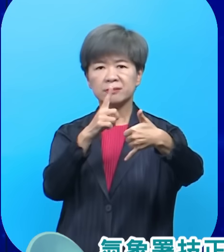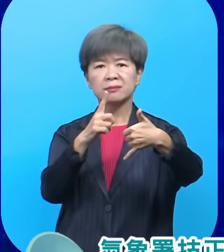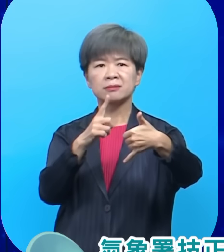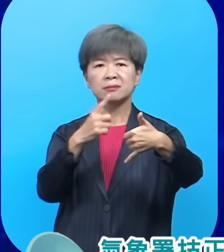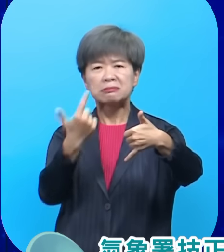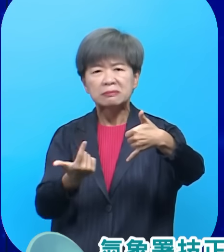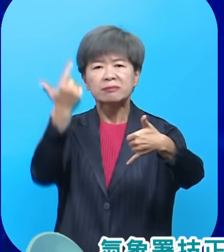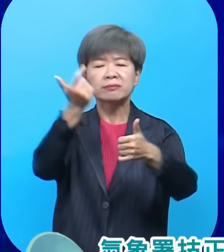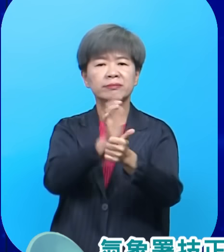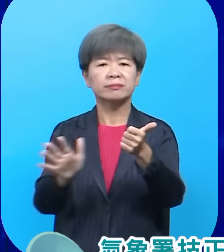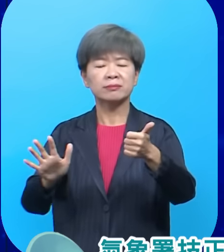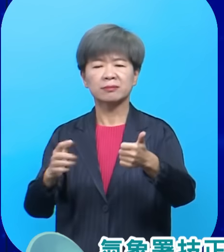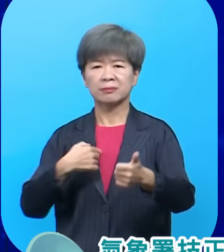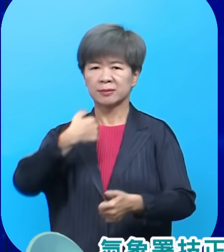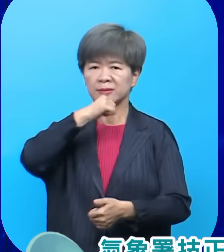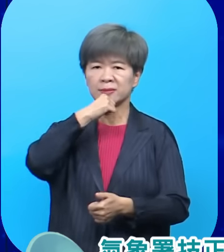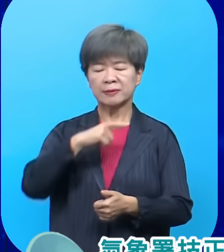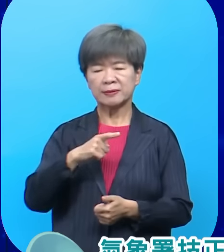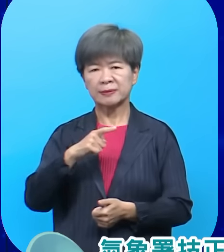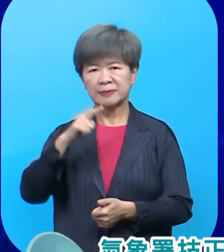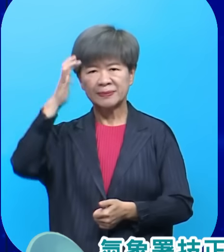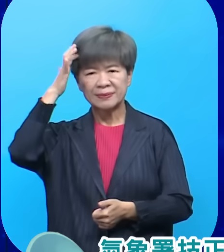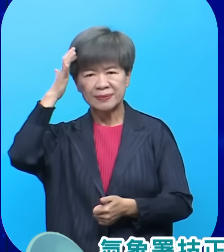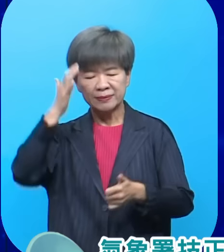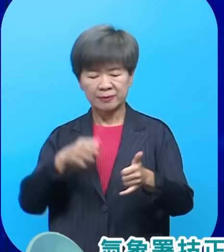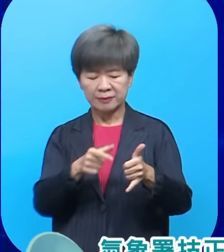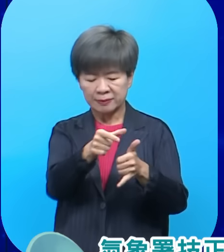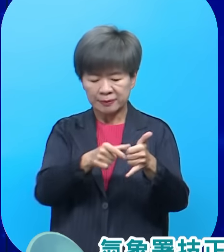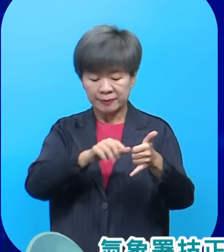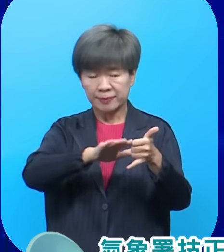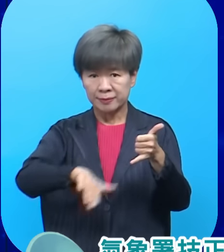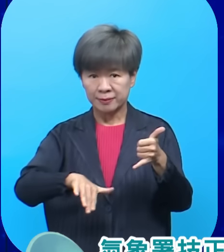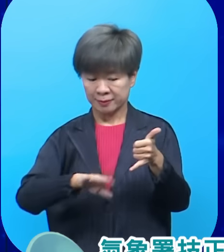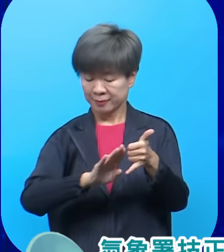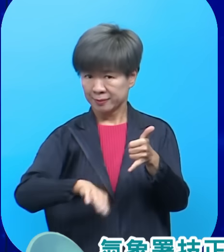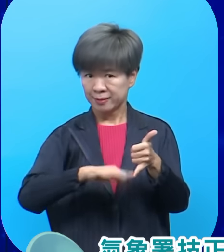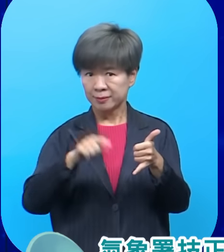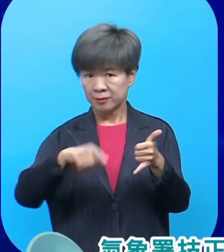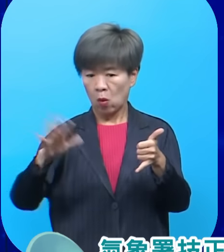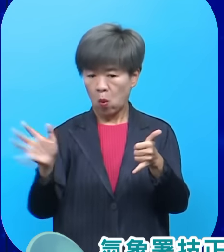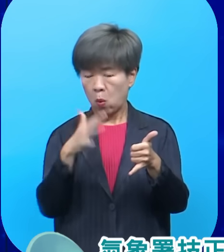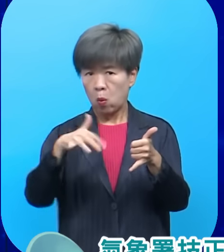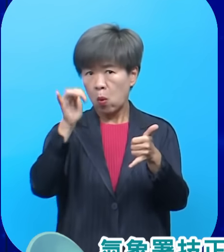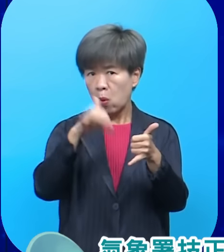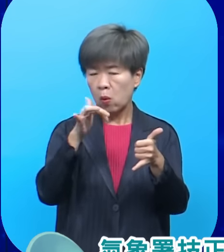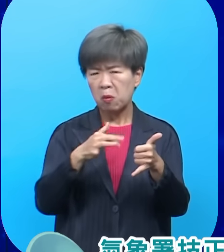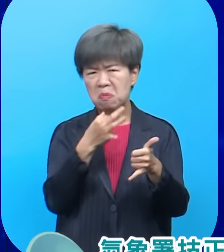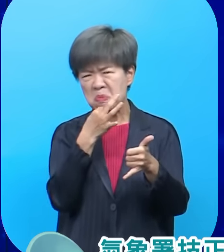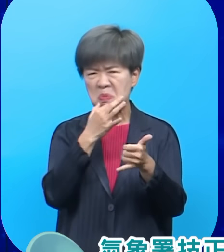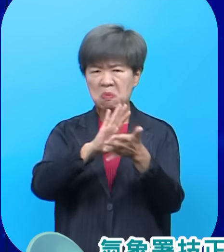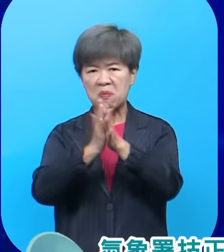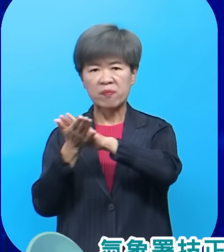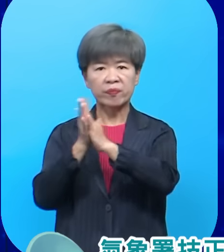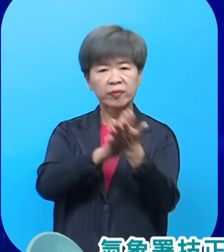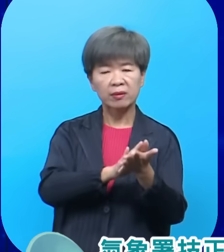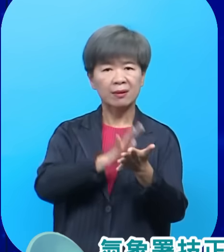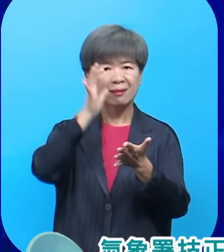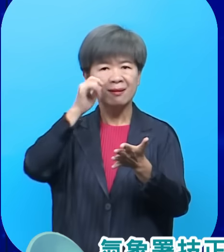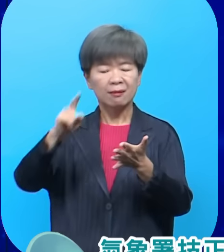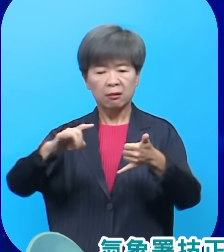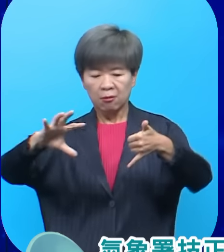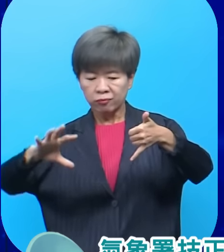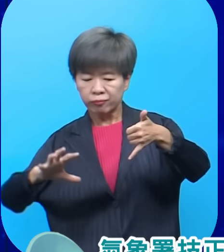对我们比较细致的对中南部，好，尤其是南部地区的风和雨的预报。那这部分会随着台风移动